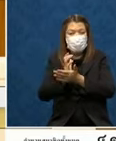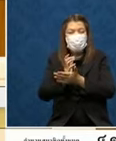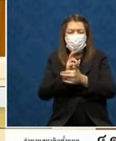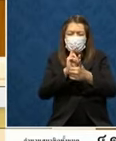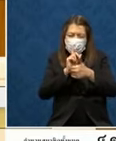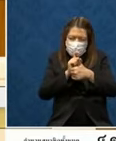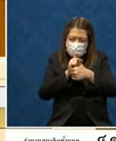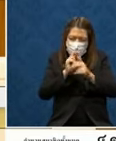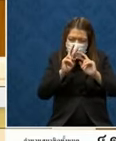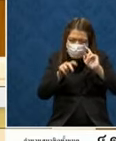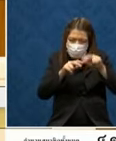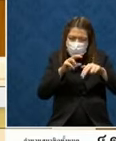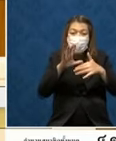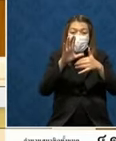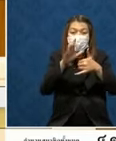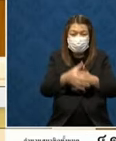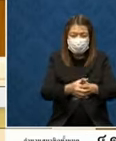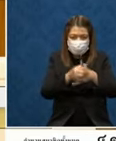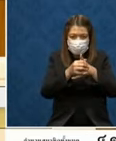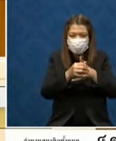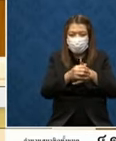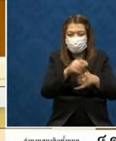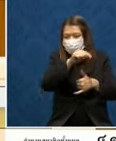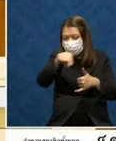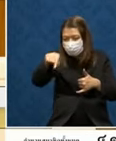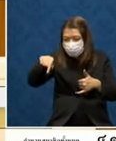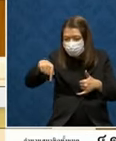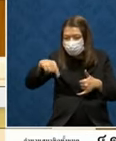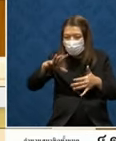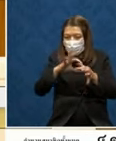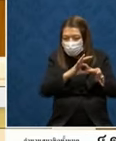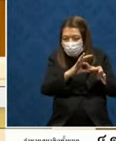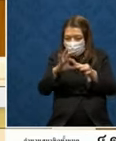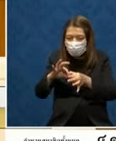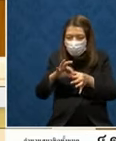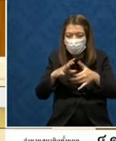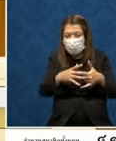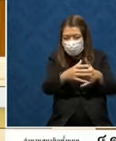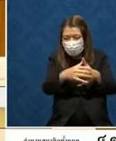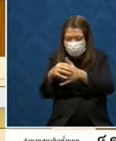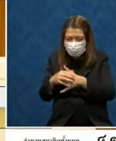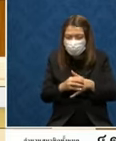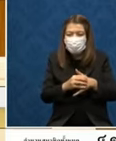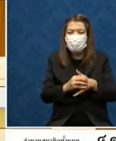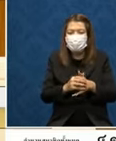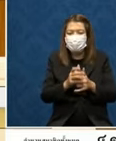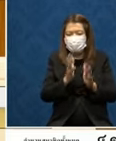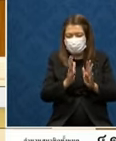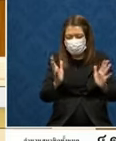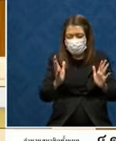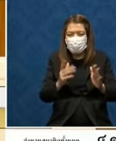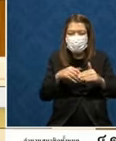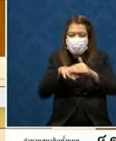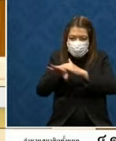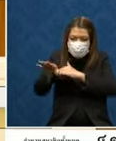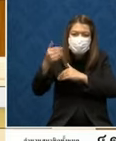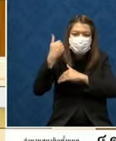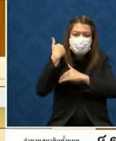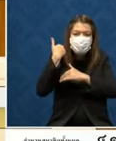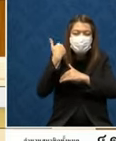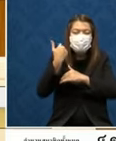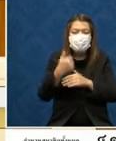สวนจับกุมผู้ต้องหาที่มีส่วนเกี่ยวข้องพัวพันและสามารถขยายผลดำเนินคดีได้หลายรายบางรายก็หลบหนีไป